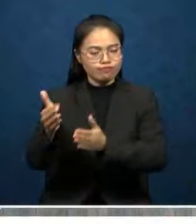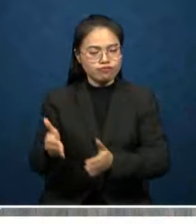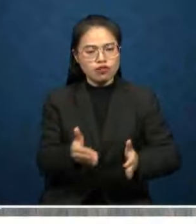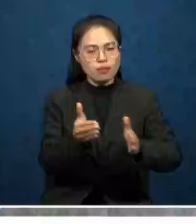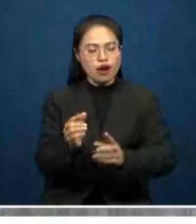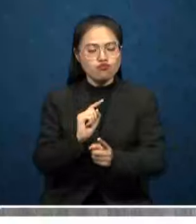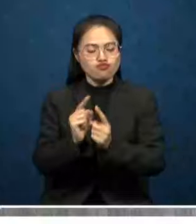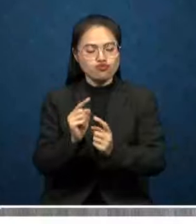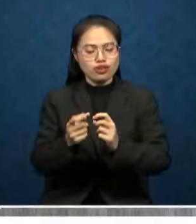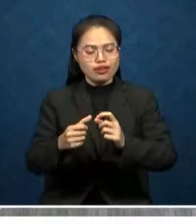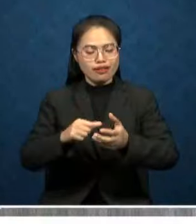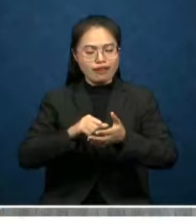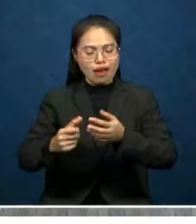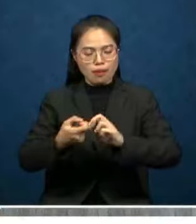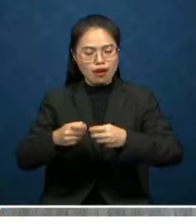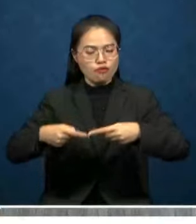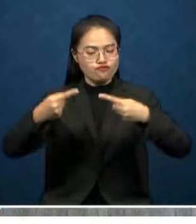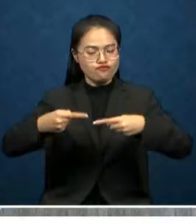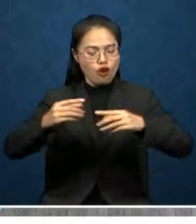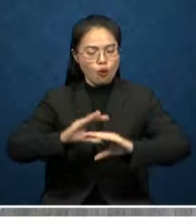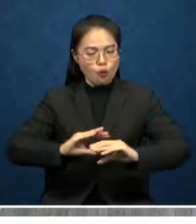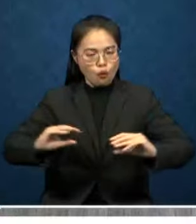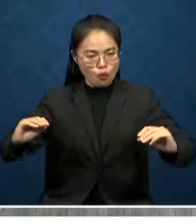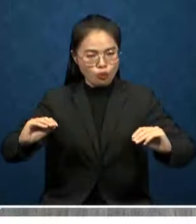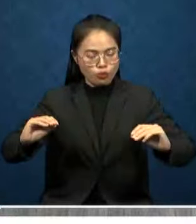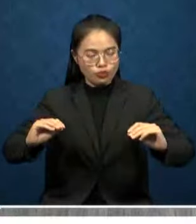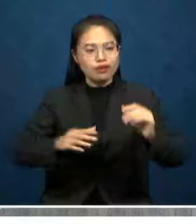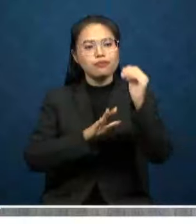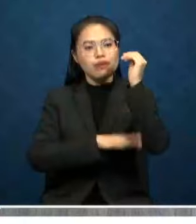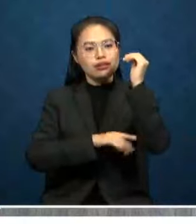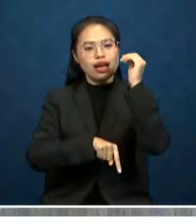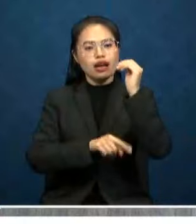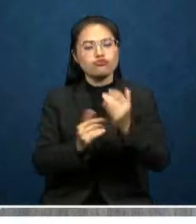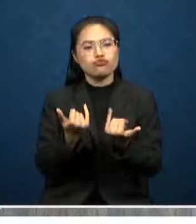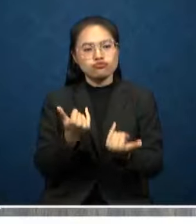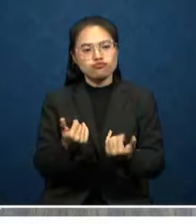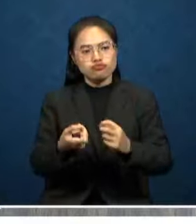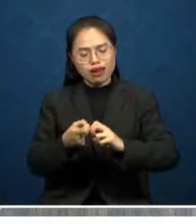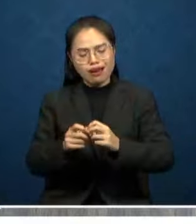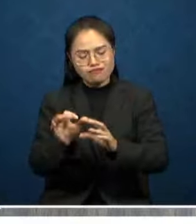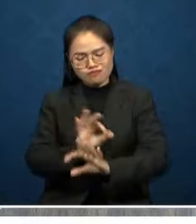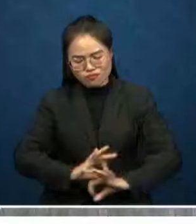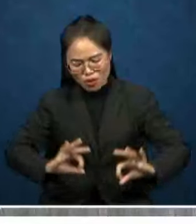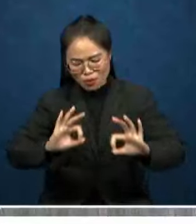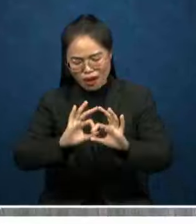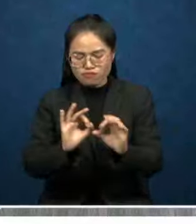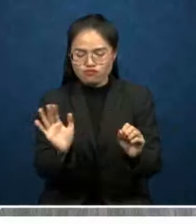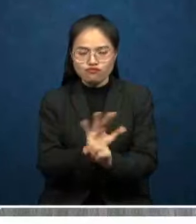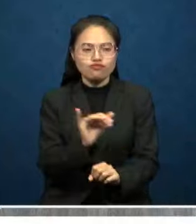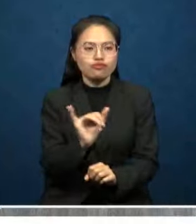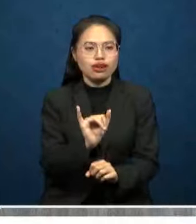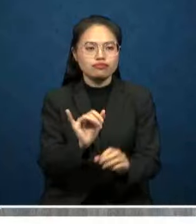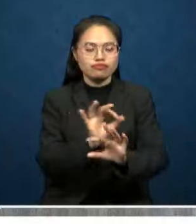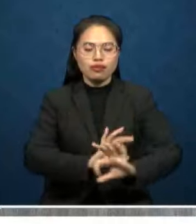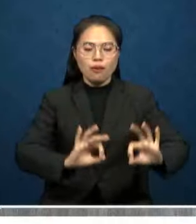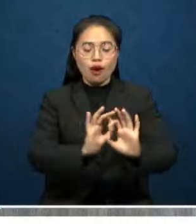สุขในจังหวัดชายแดนภาคใต้เนี่ยยังขาดสาระสำคัญประการหนึ่งที่ที่สำคัญที่